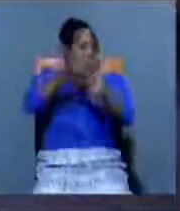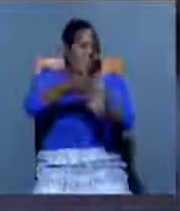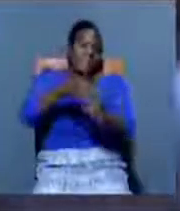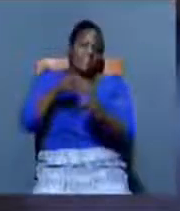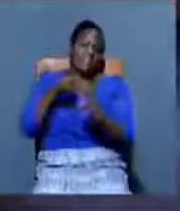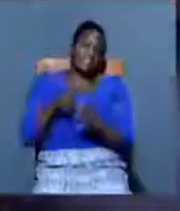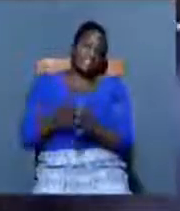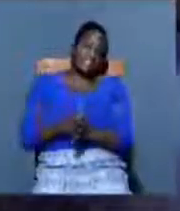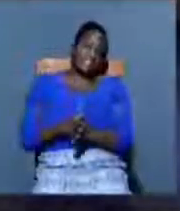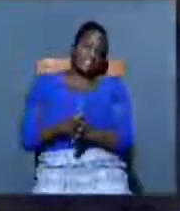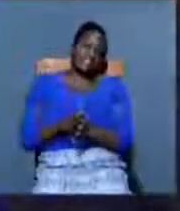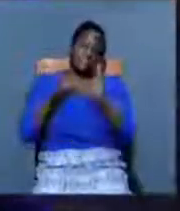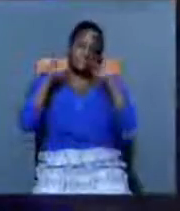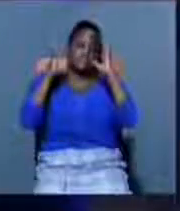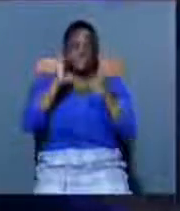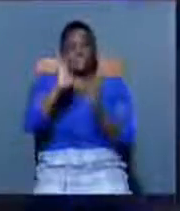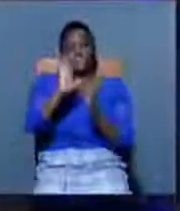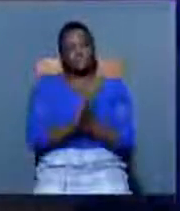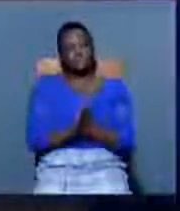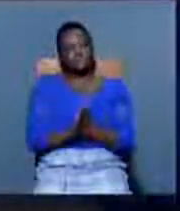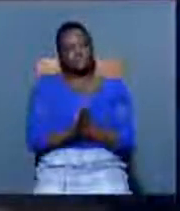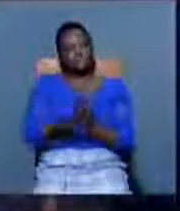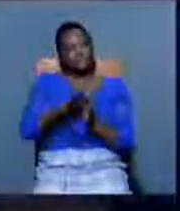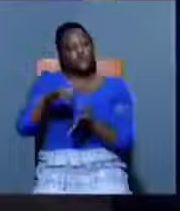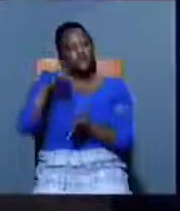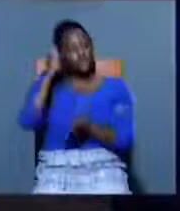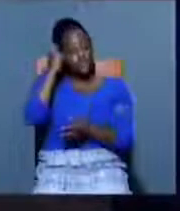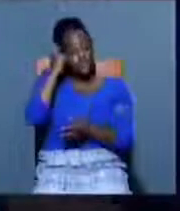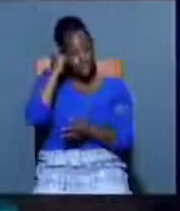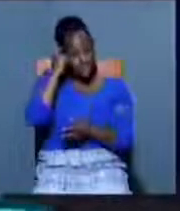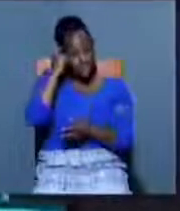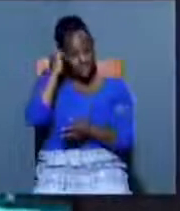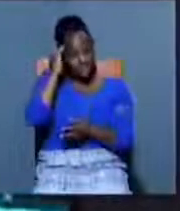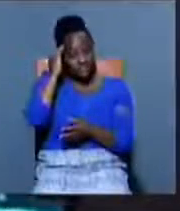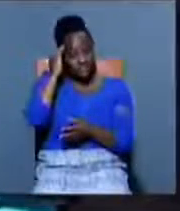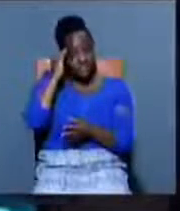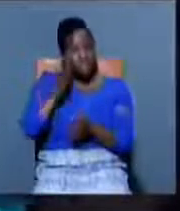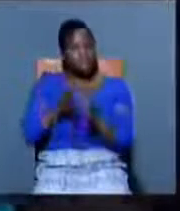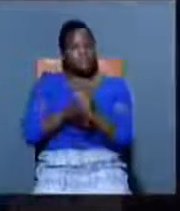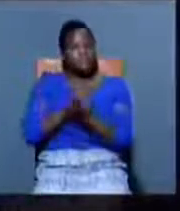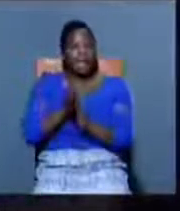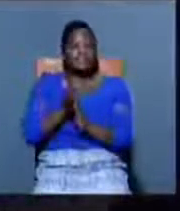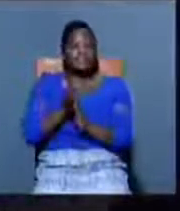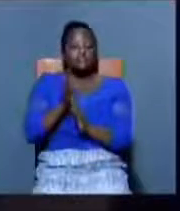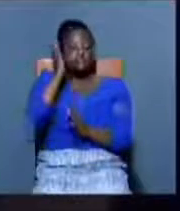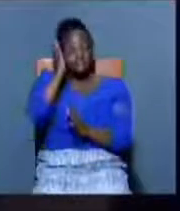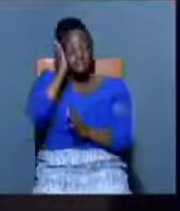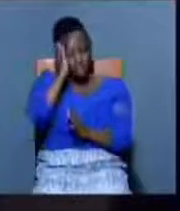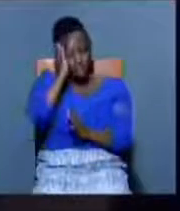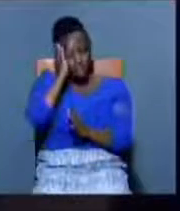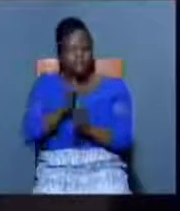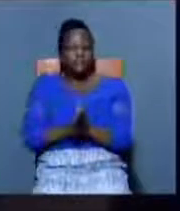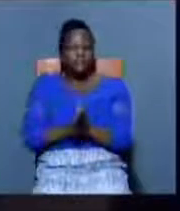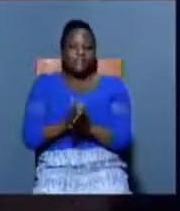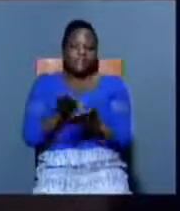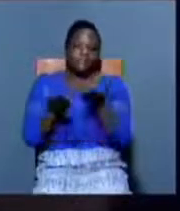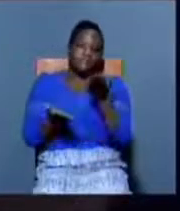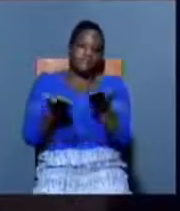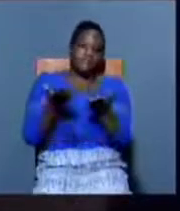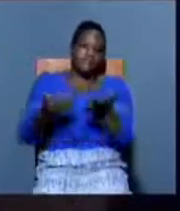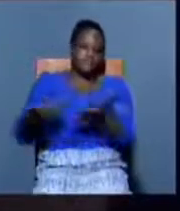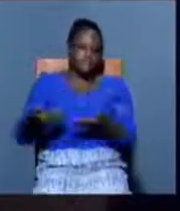mnataka kwenye maisha yenu? Mkiliweka hilo kichwani, mtaanza kugundua thamani ya malezi na mgawanyiko